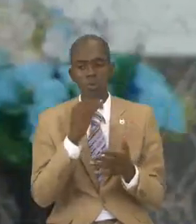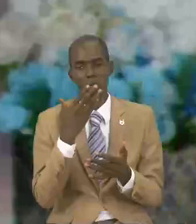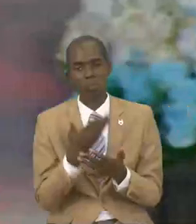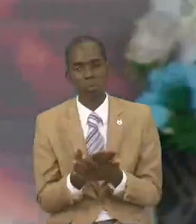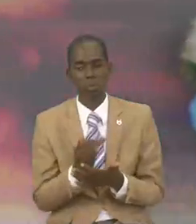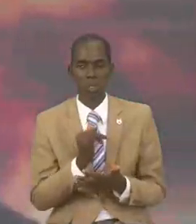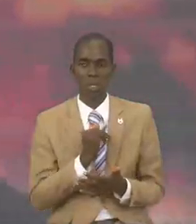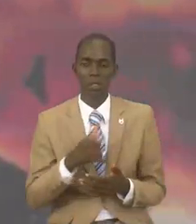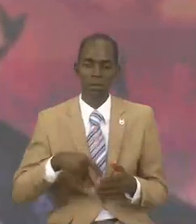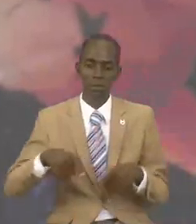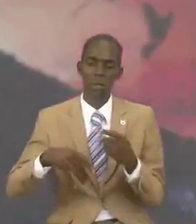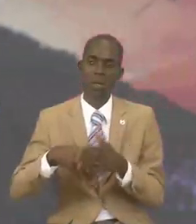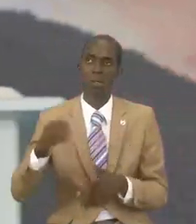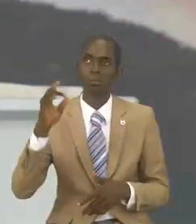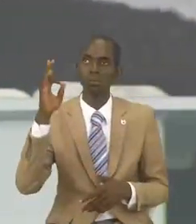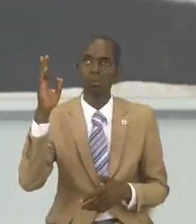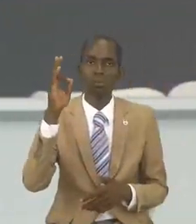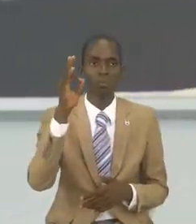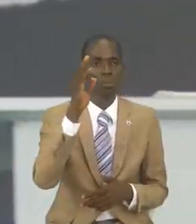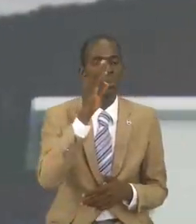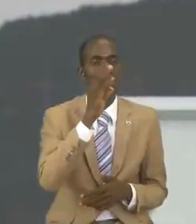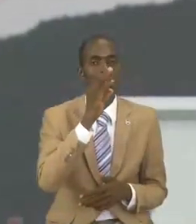quel en est le but? J'évangélise,